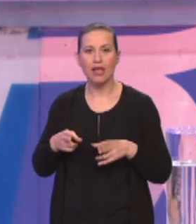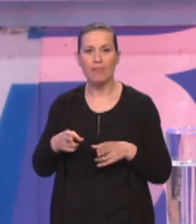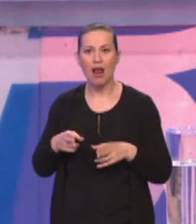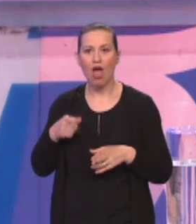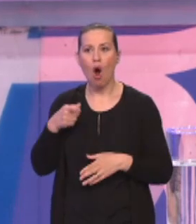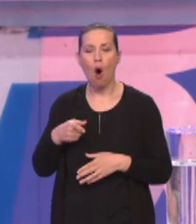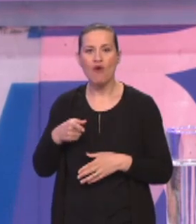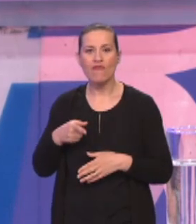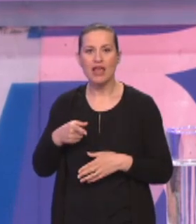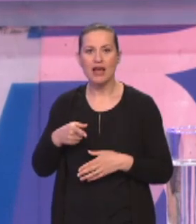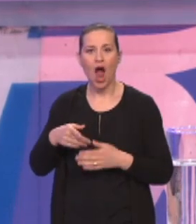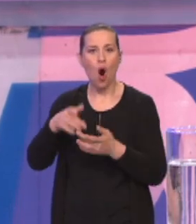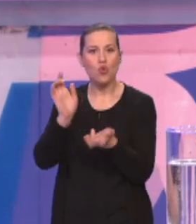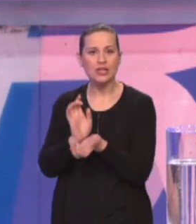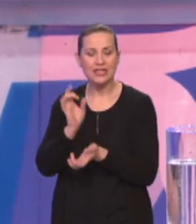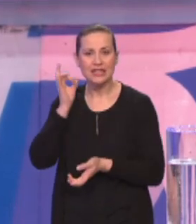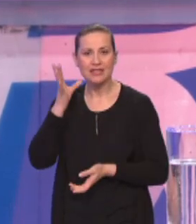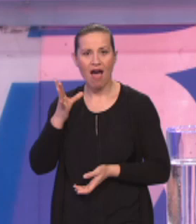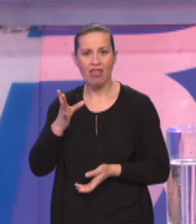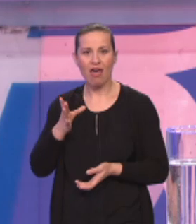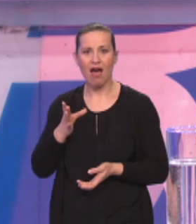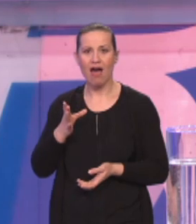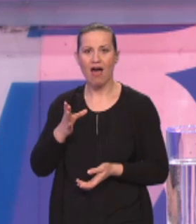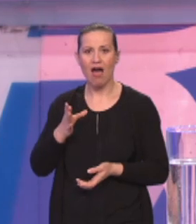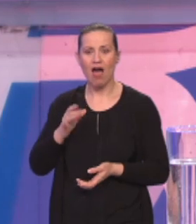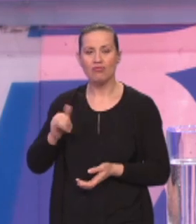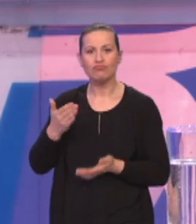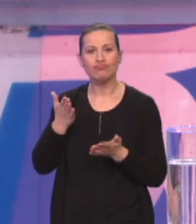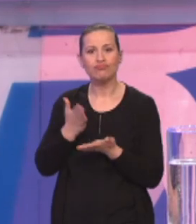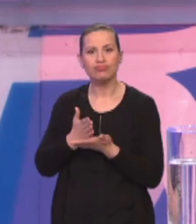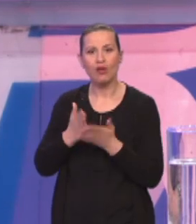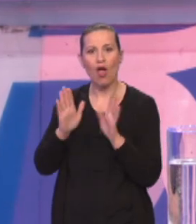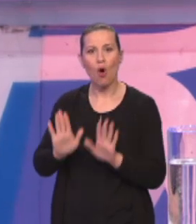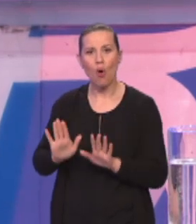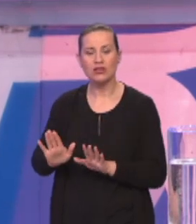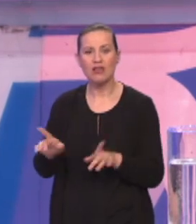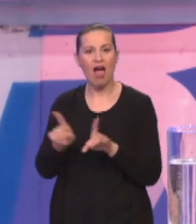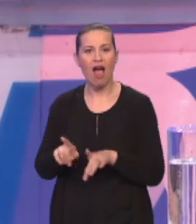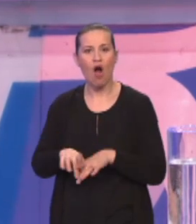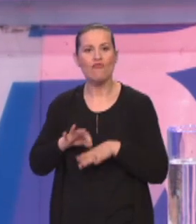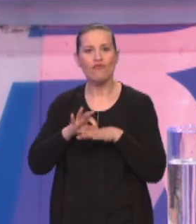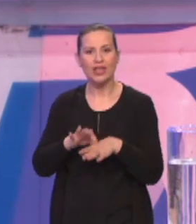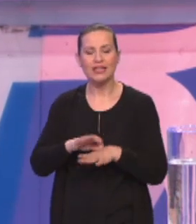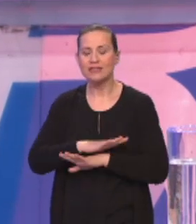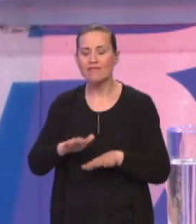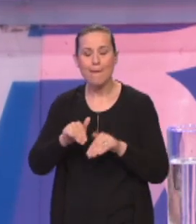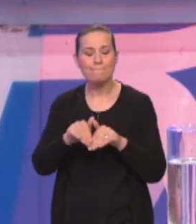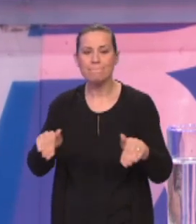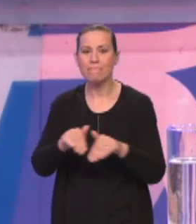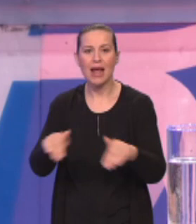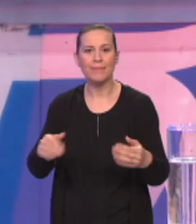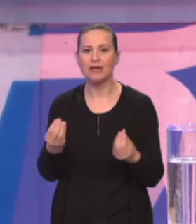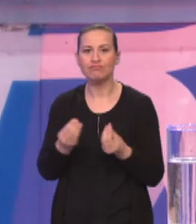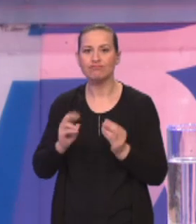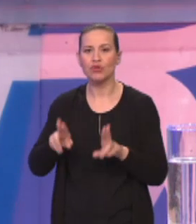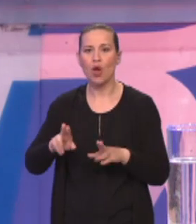ovih blagdanskih uskrsnih dana, da su nam ostale kao voditeljice za sve prepreke koje ćemo imati u